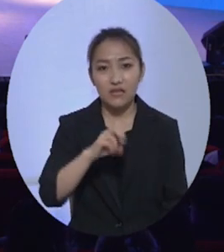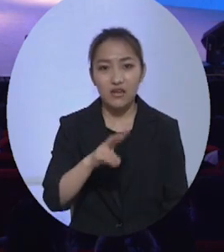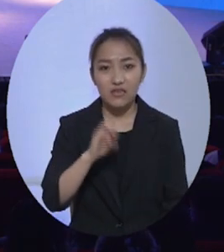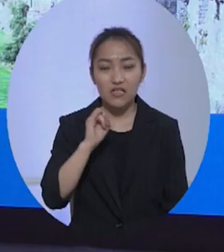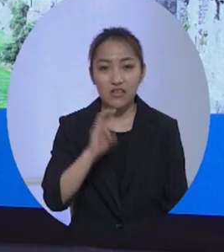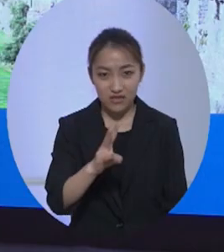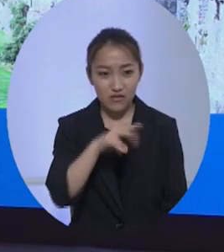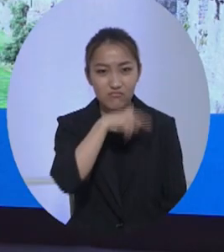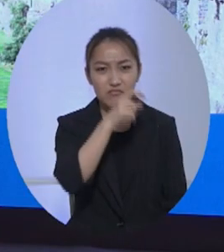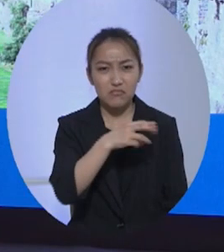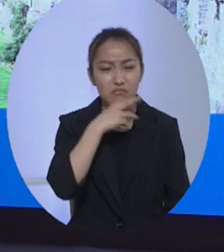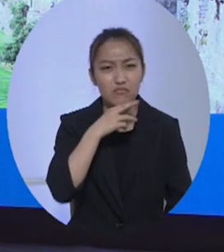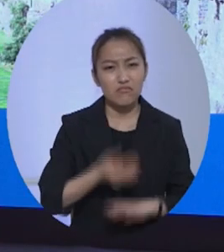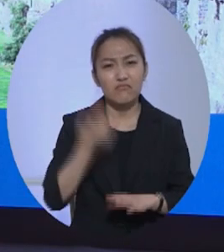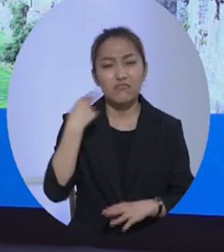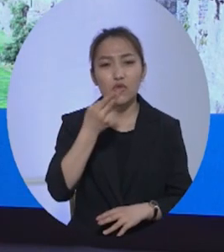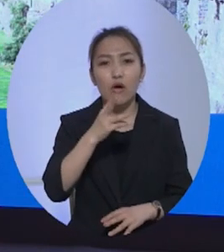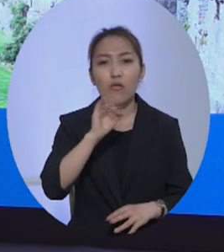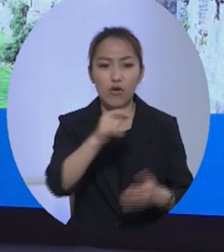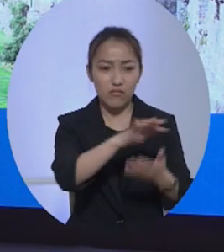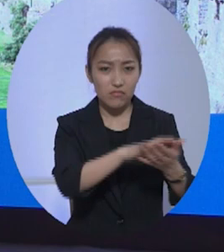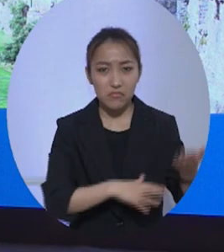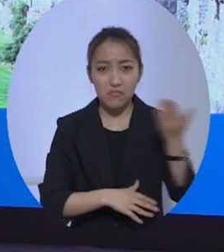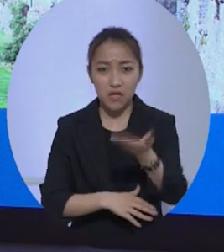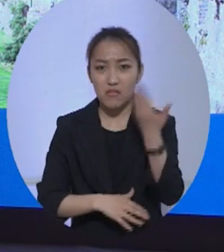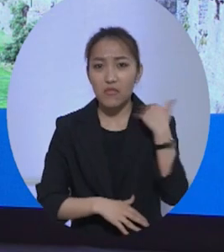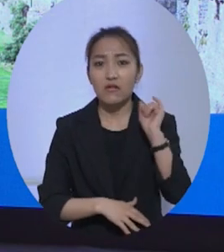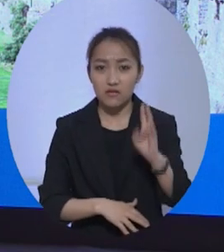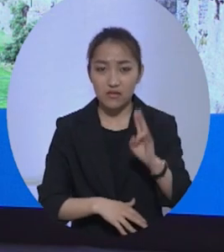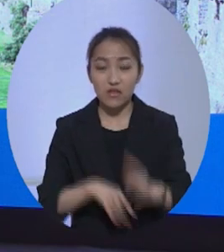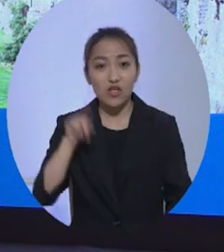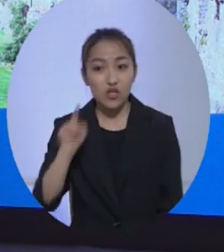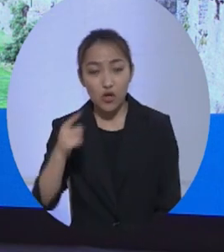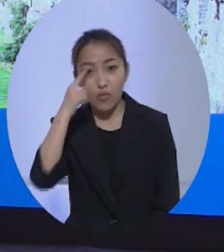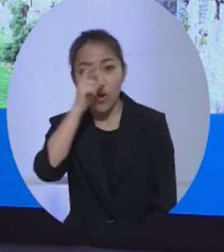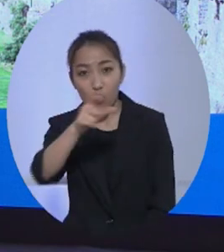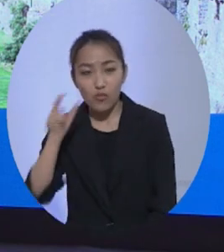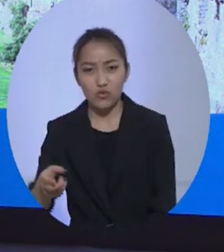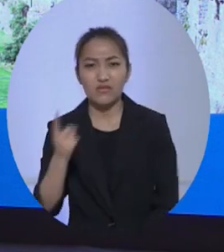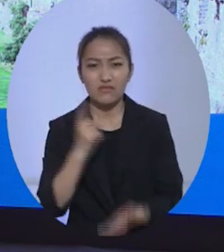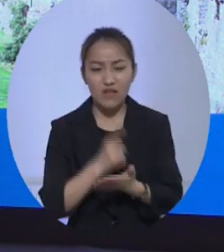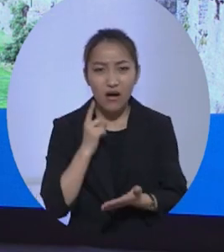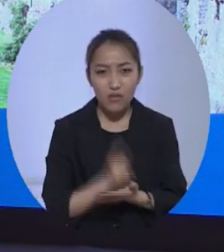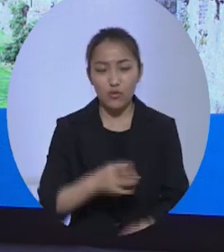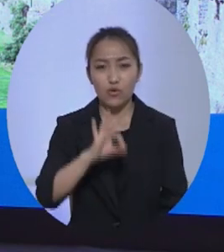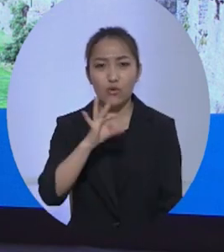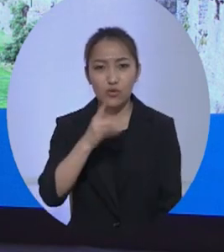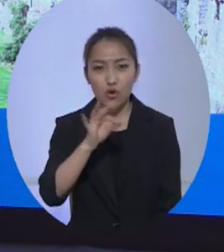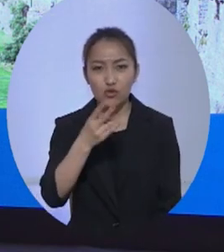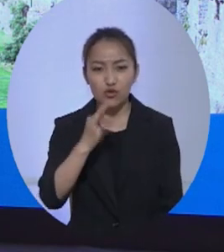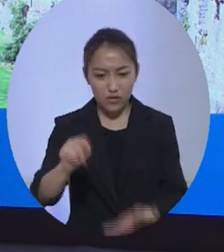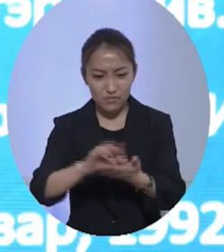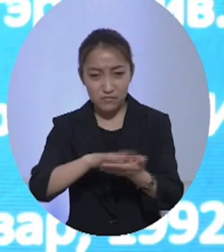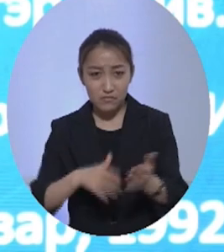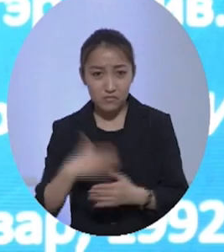дөмгтө бичсэн байдаг. Тэгвэл монголчуудад бол өргөдөл өчих шаардлага байгаагүй. Яагадгүй л энэ хүнээ үнд цүлс гэж үзэж